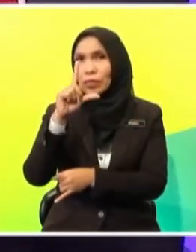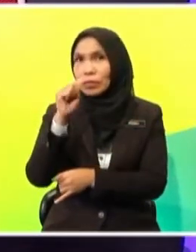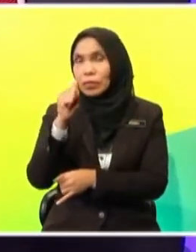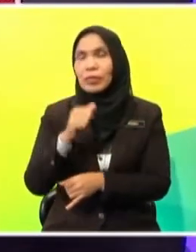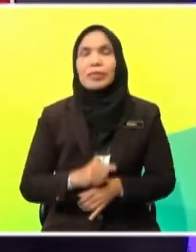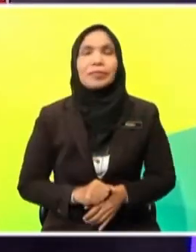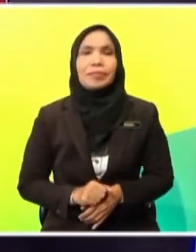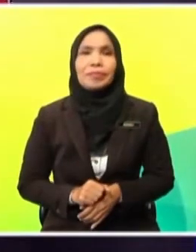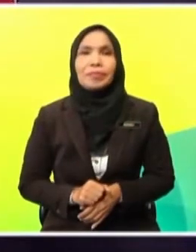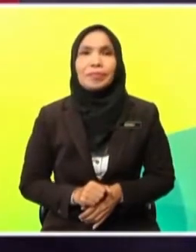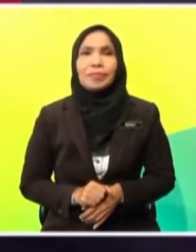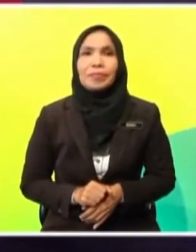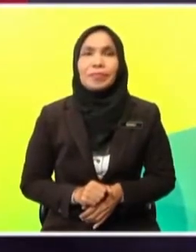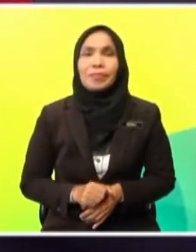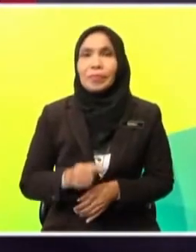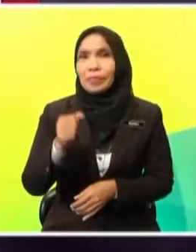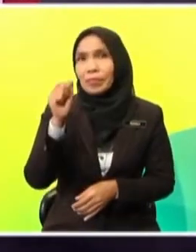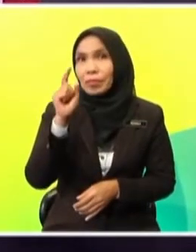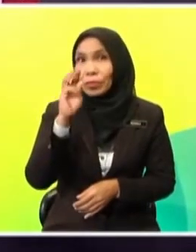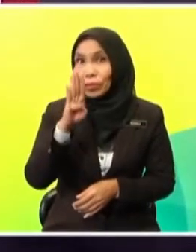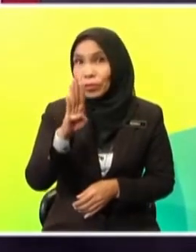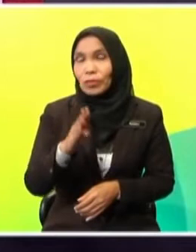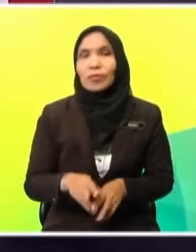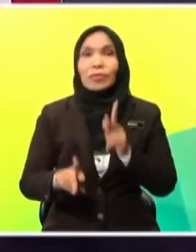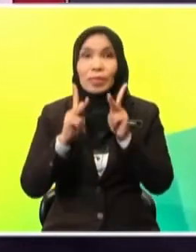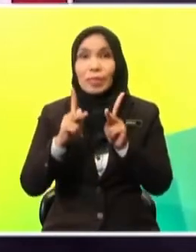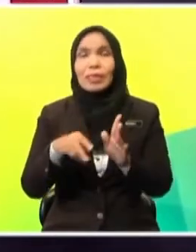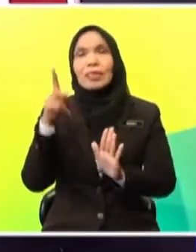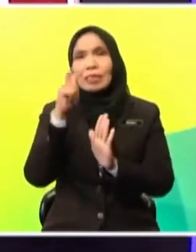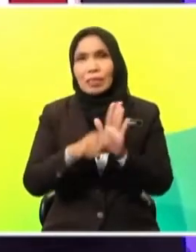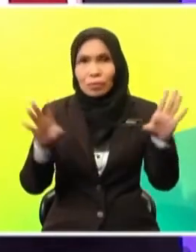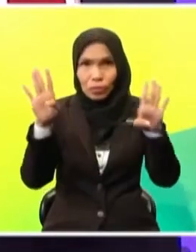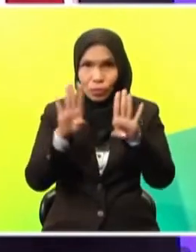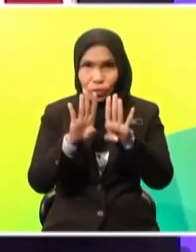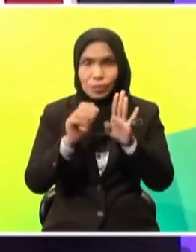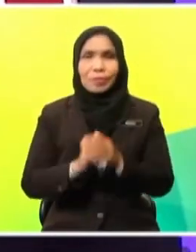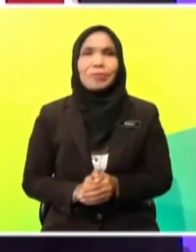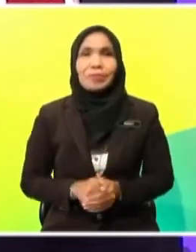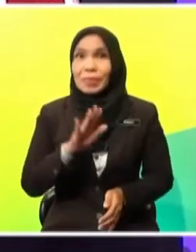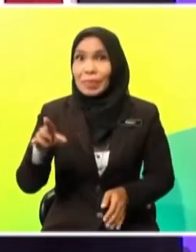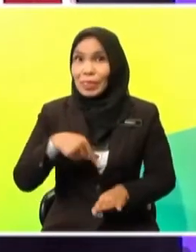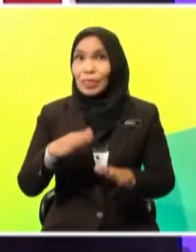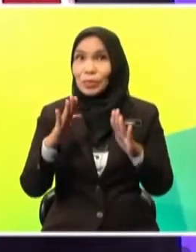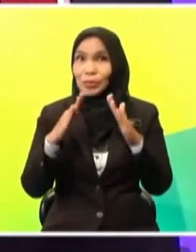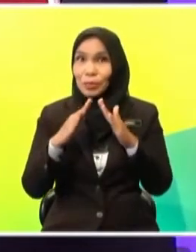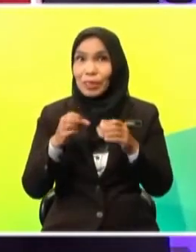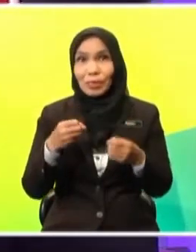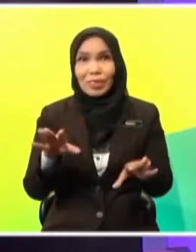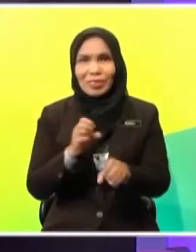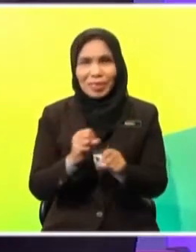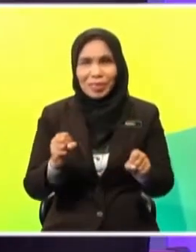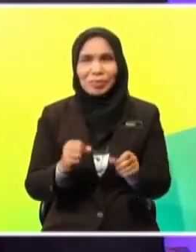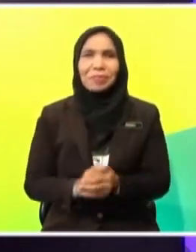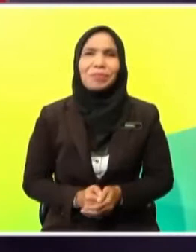tertutup tadi kita sudah bersedia untuk tahu lagi Kak yo sudah sudah jadi anak-anak di rumah juga sudah bersedia untuk kita teruskan ke